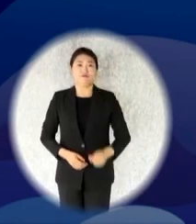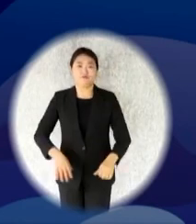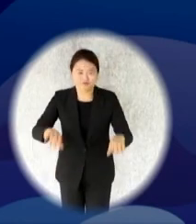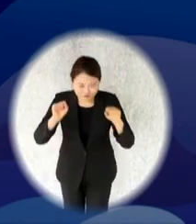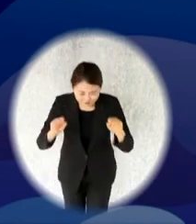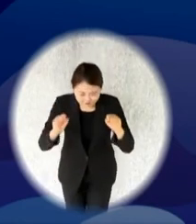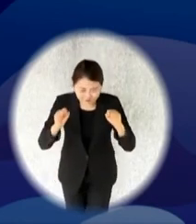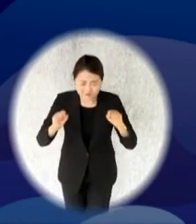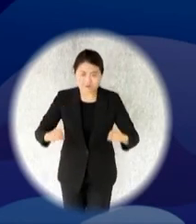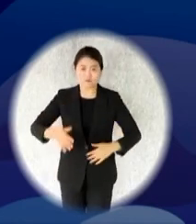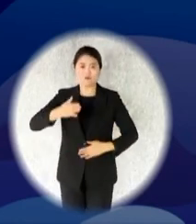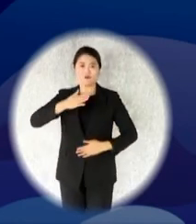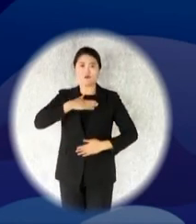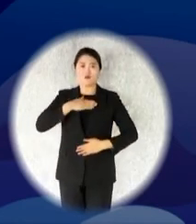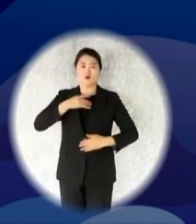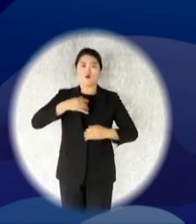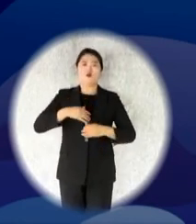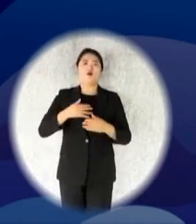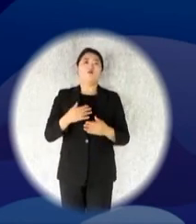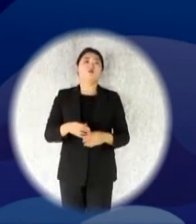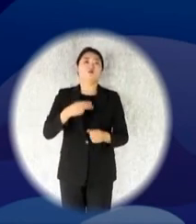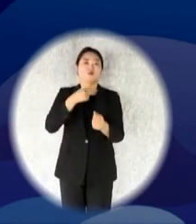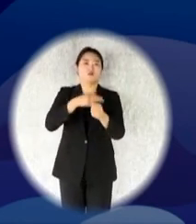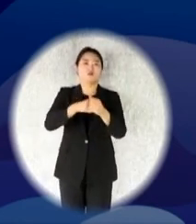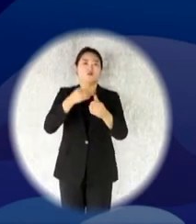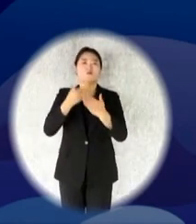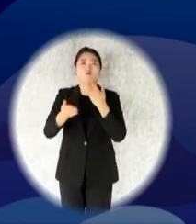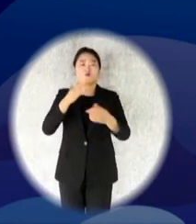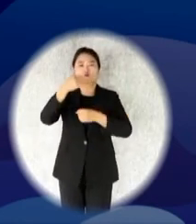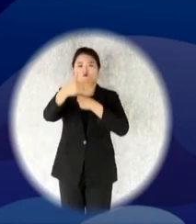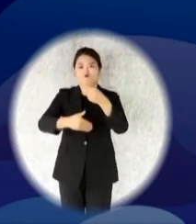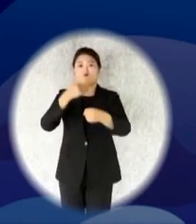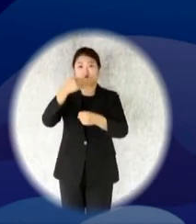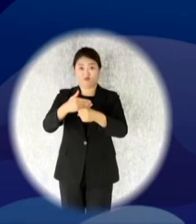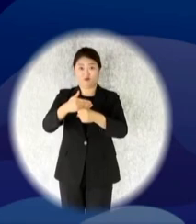안녕하세요 저는 9년차 초등교사 현상용입니다